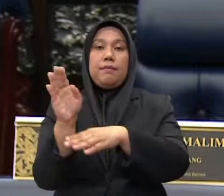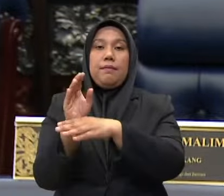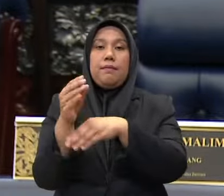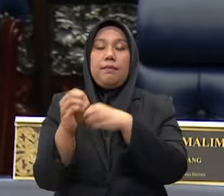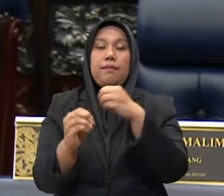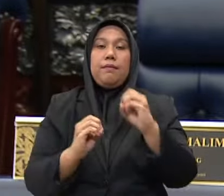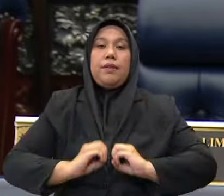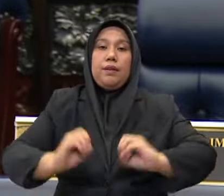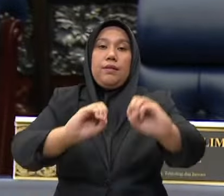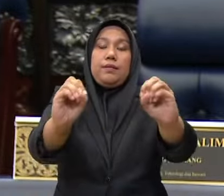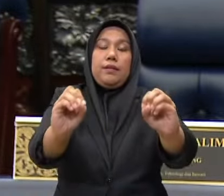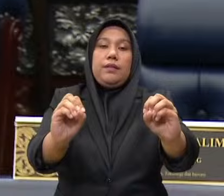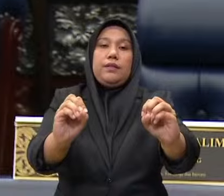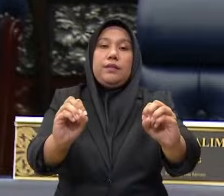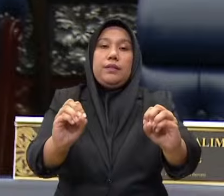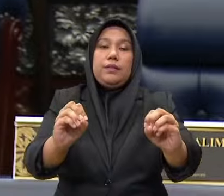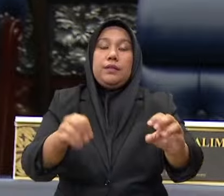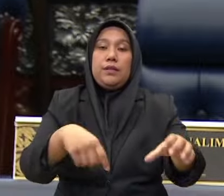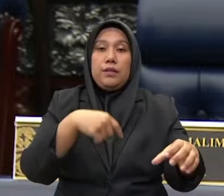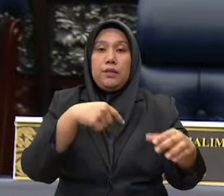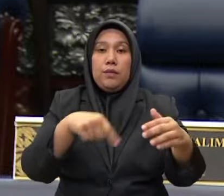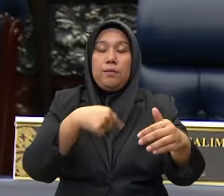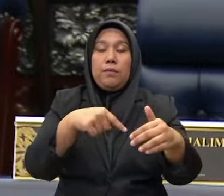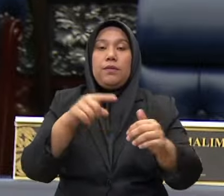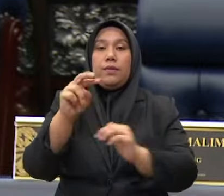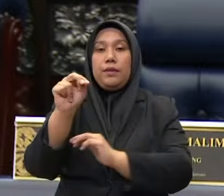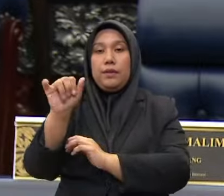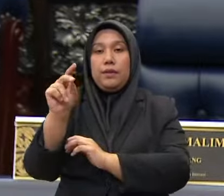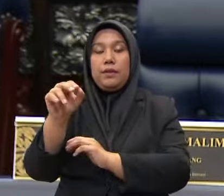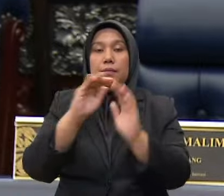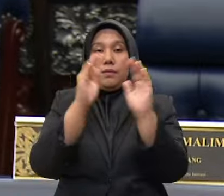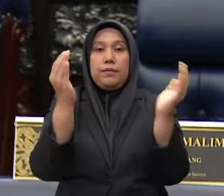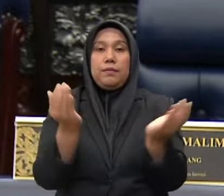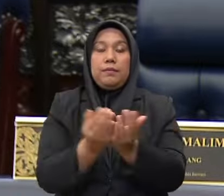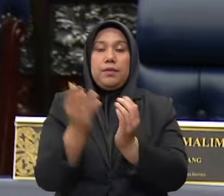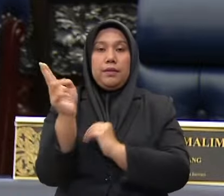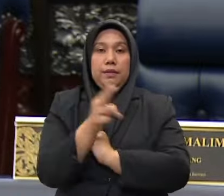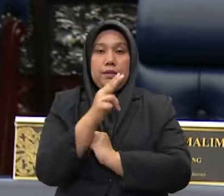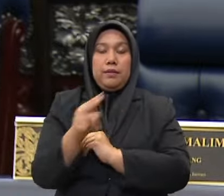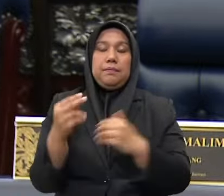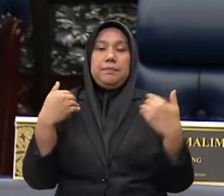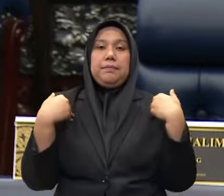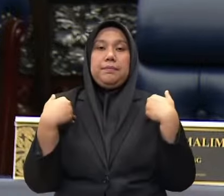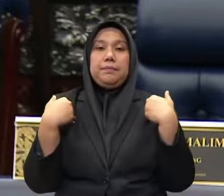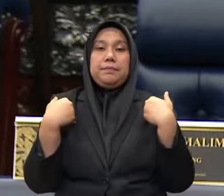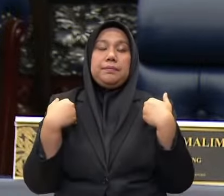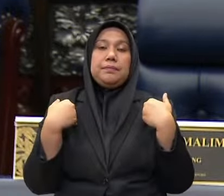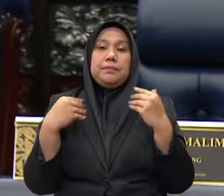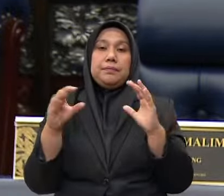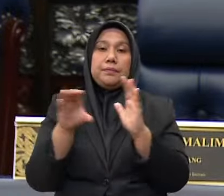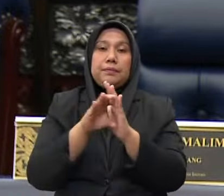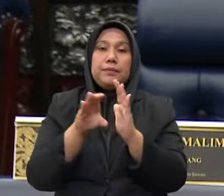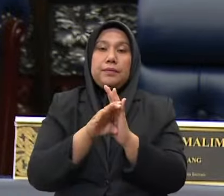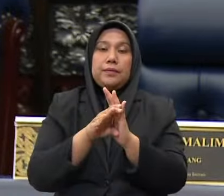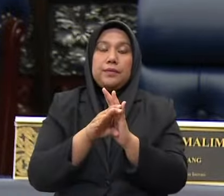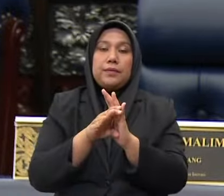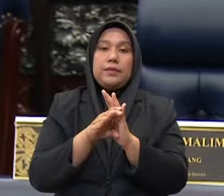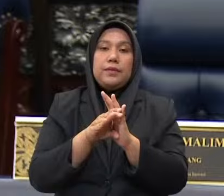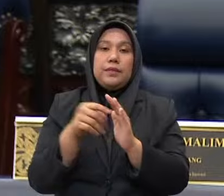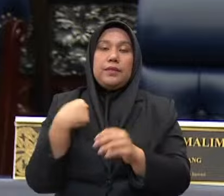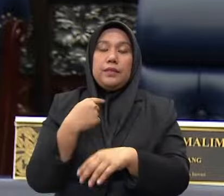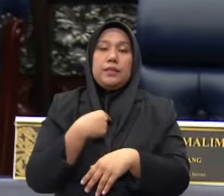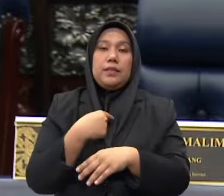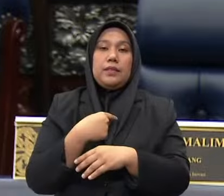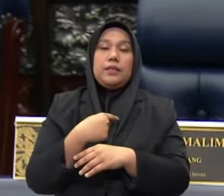lombong-lombong Nadir bumi haram yang ada kalau dalam Kawas kita ada misalnya ya kompartmen 12